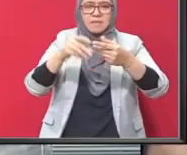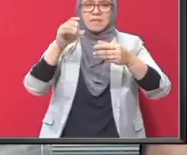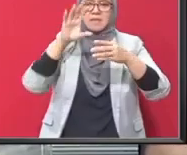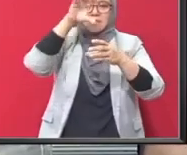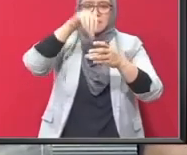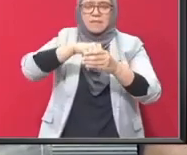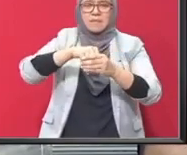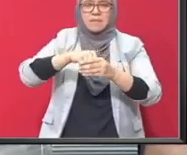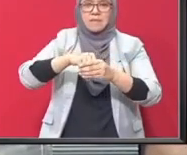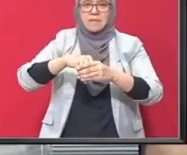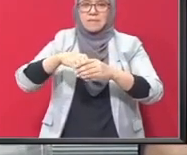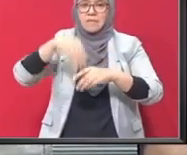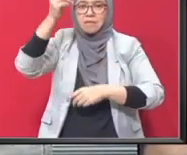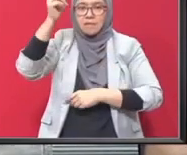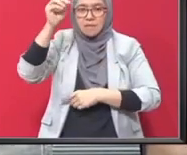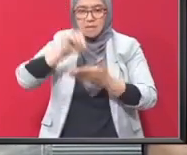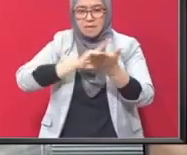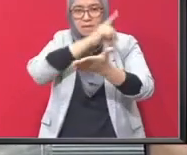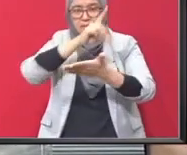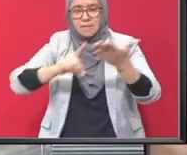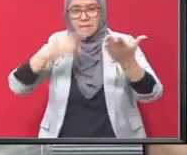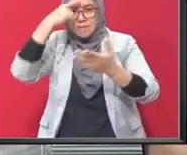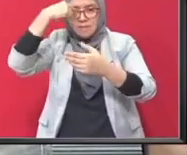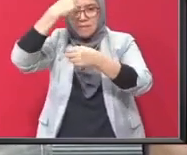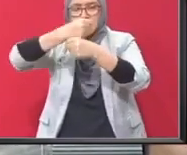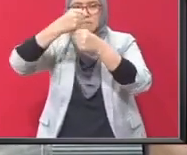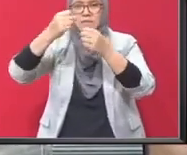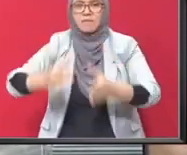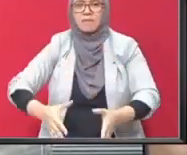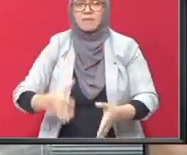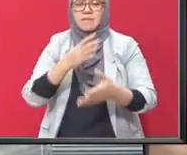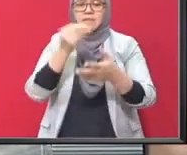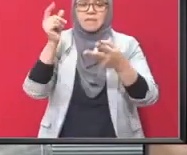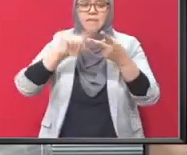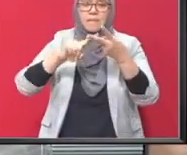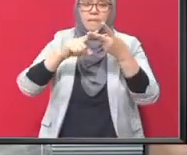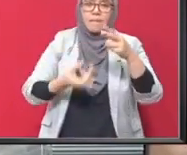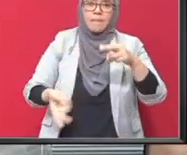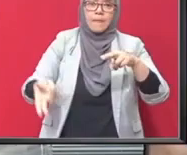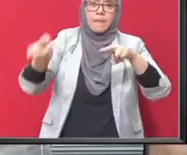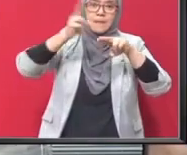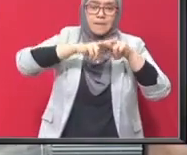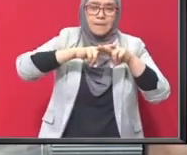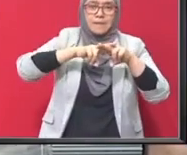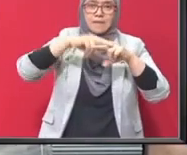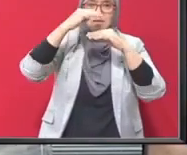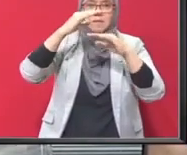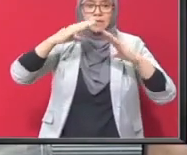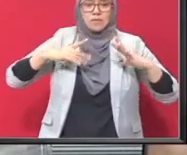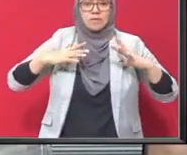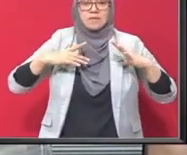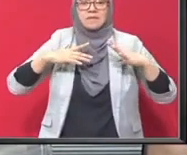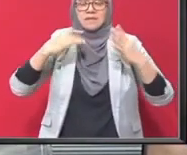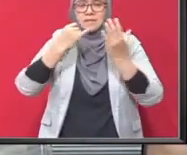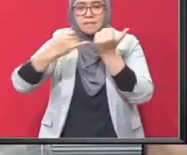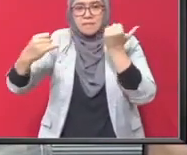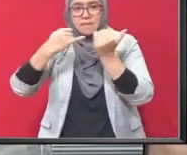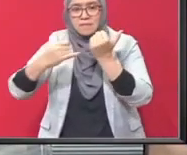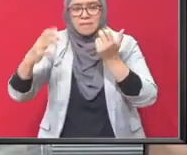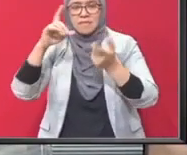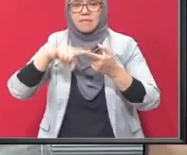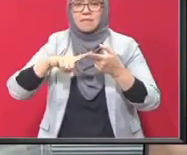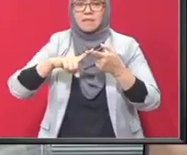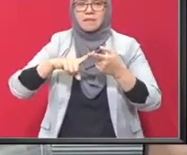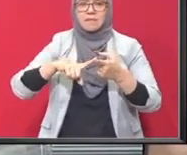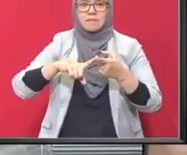diskriminasi terhadap pekerja peningkatan Hai tempo cuti bersalin larangan pembantaian kerja